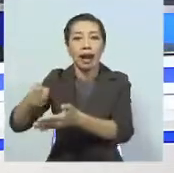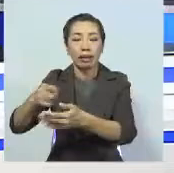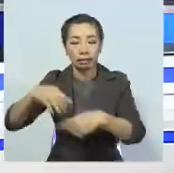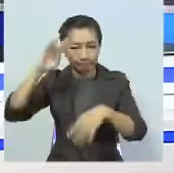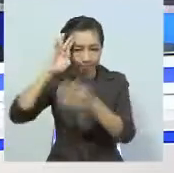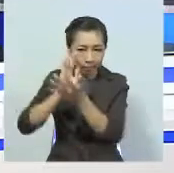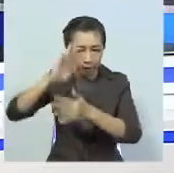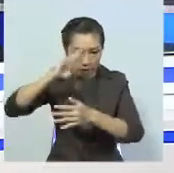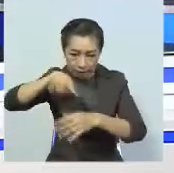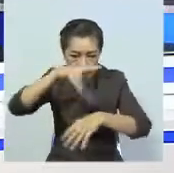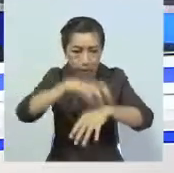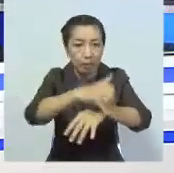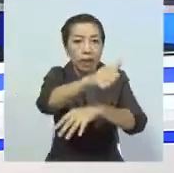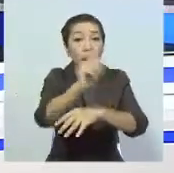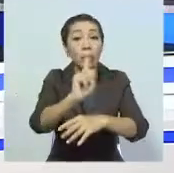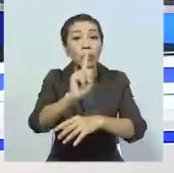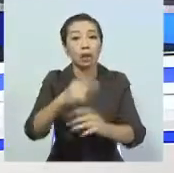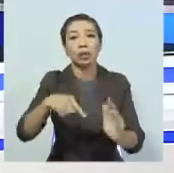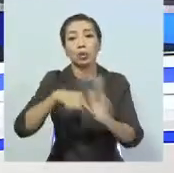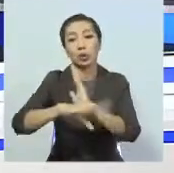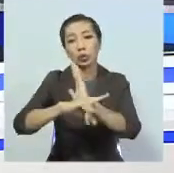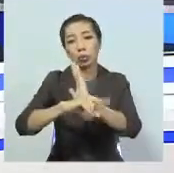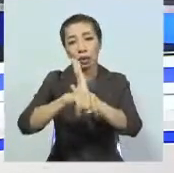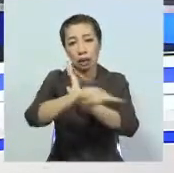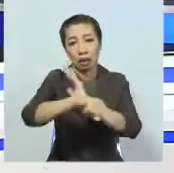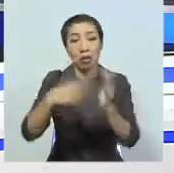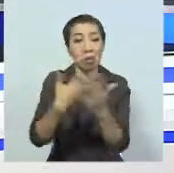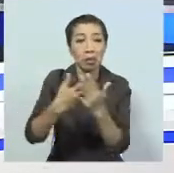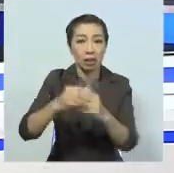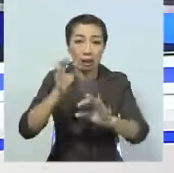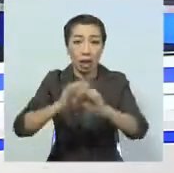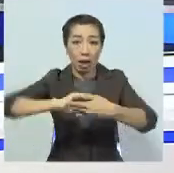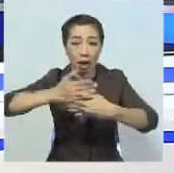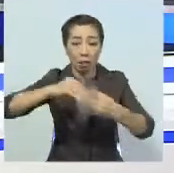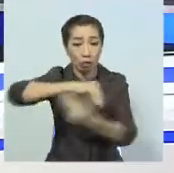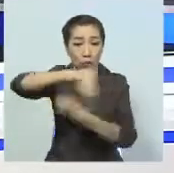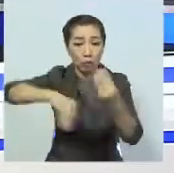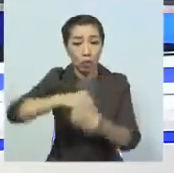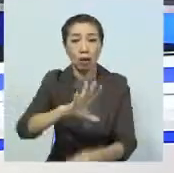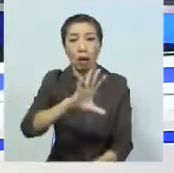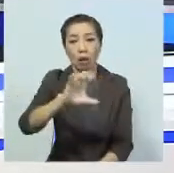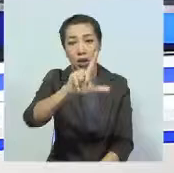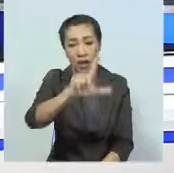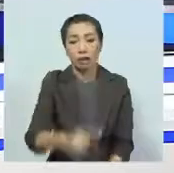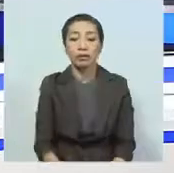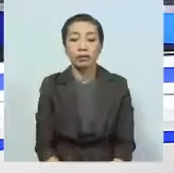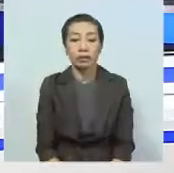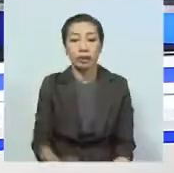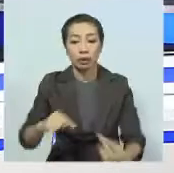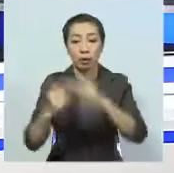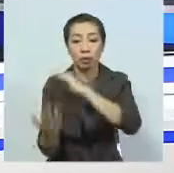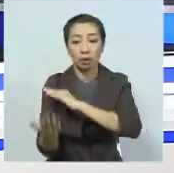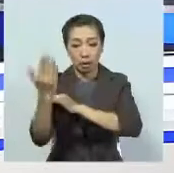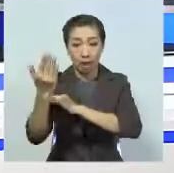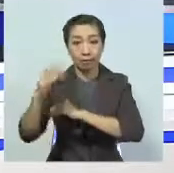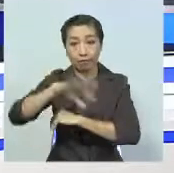แล้วก็พบว่าอยู่ในจังหวัดชลบุรีนี่เองค่ะแล้วก็มีเงินหมุนเวียนในบัญชีกว่า500 ล้านบาทเมื่อช่วงเช้า